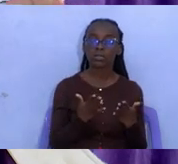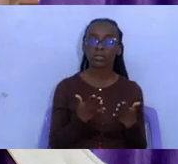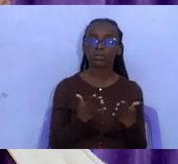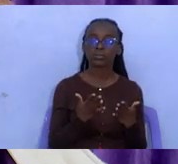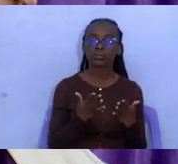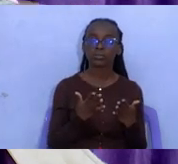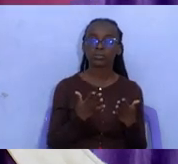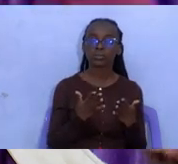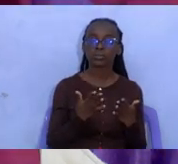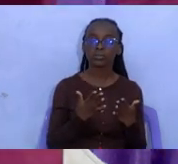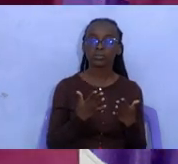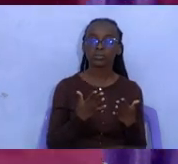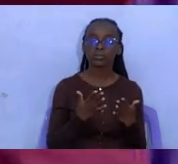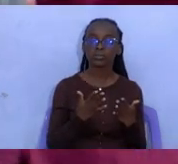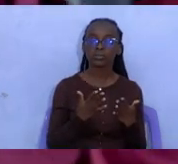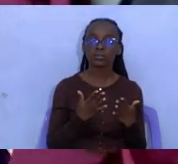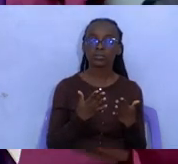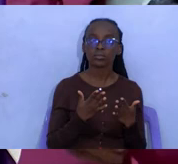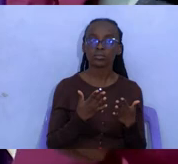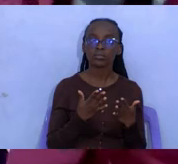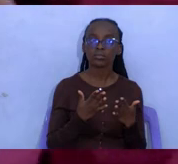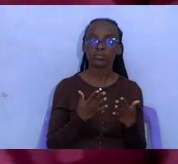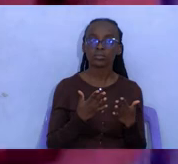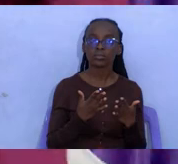watu wengine walivyo wabishi.